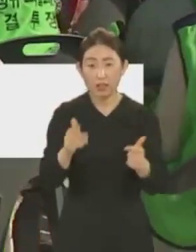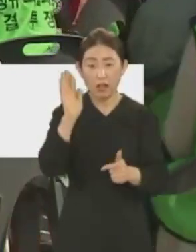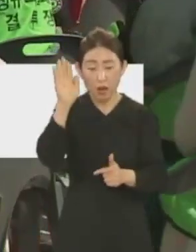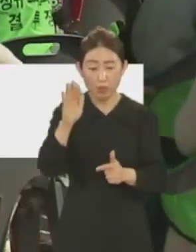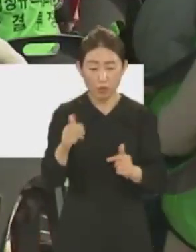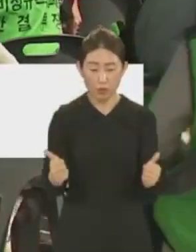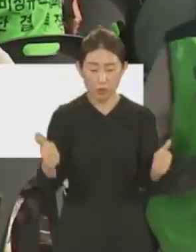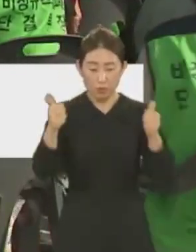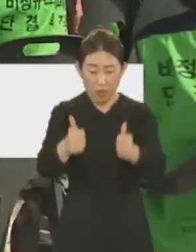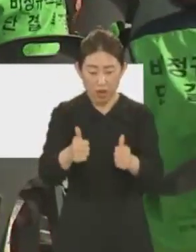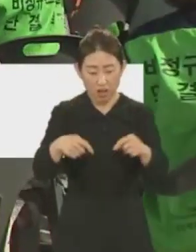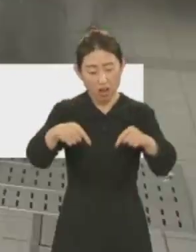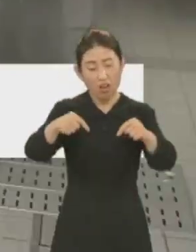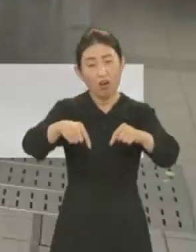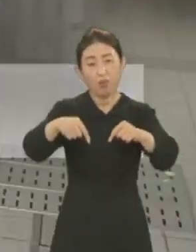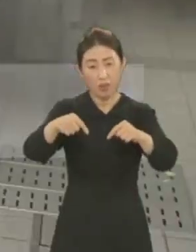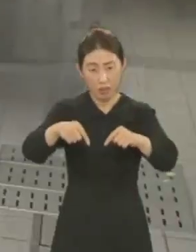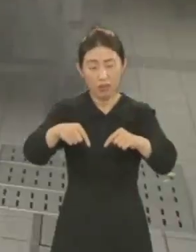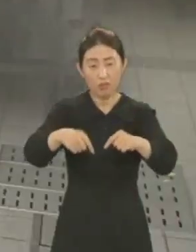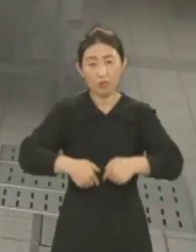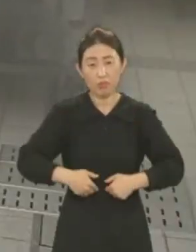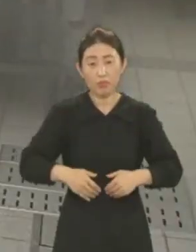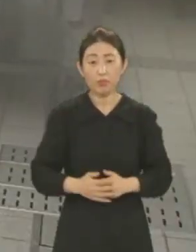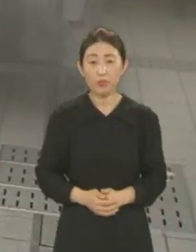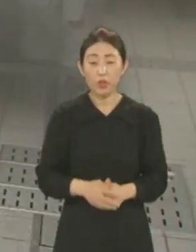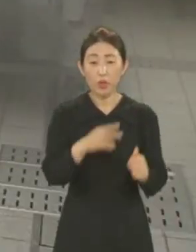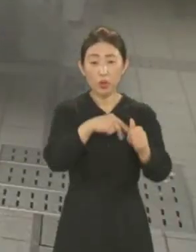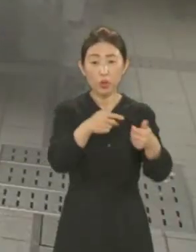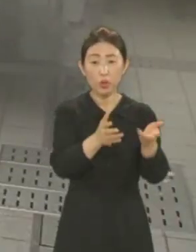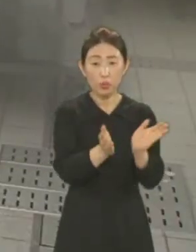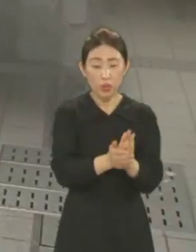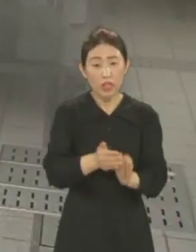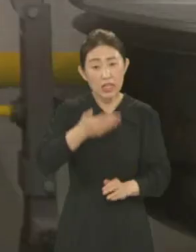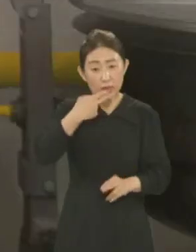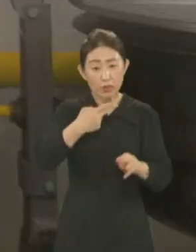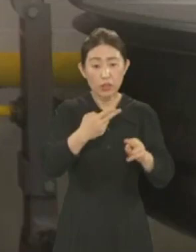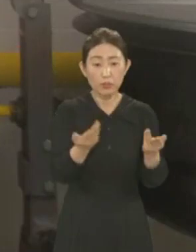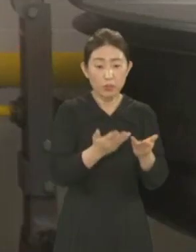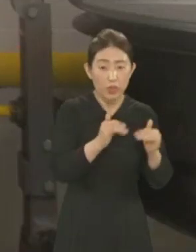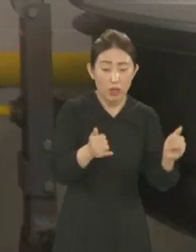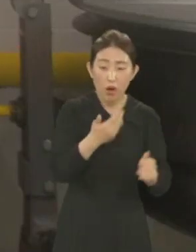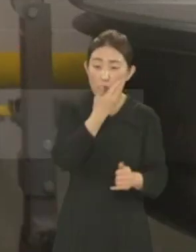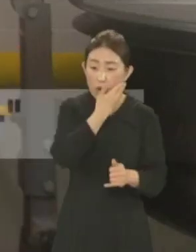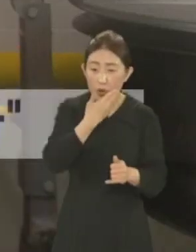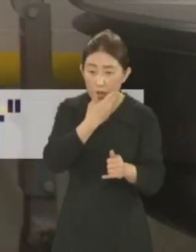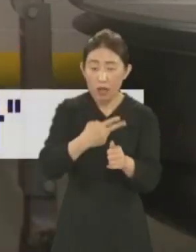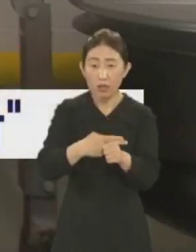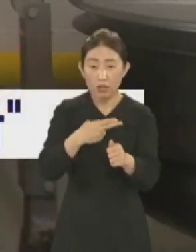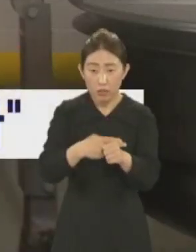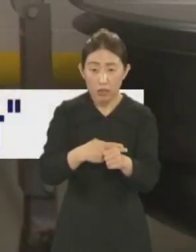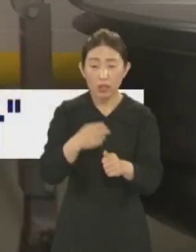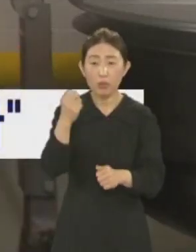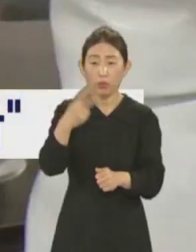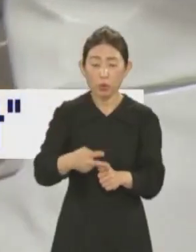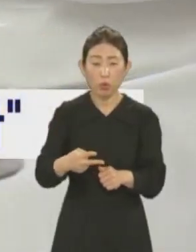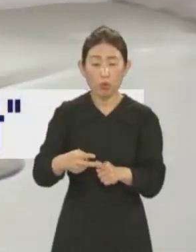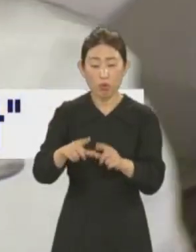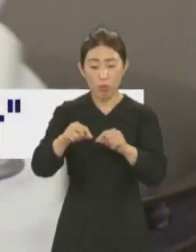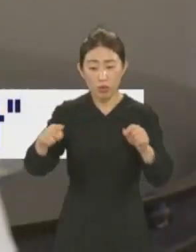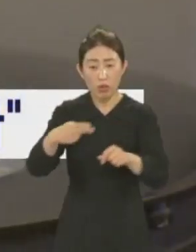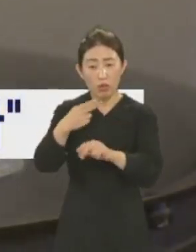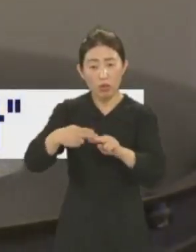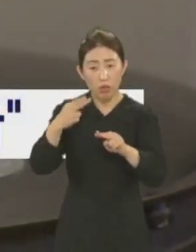협의체계 구성이 저희 목표입니다 하지만 교육당국은 급식 종사자지만 영양사와 조리사의 기본급을 갖게 하는